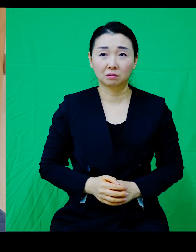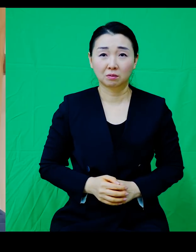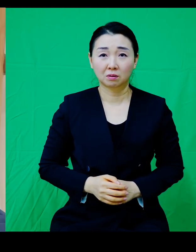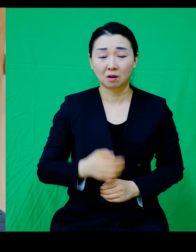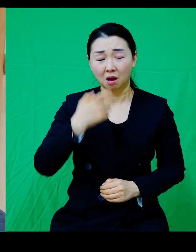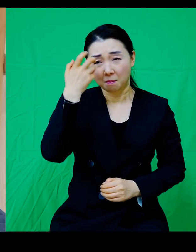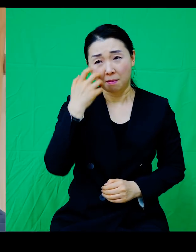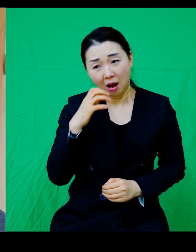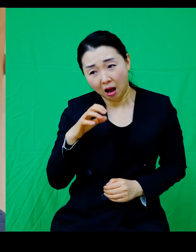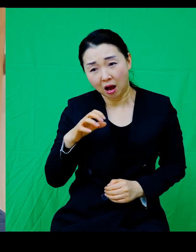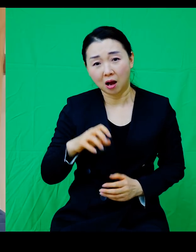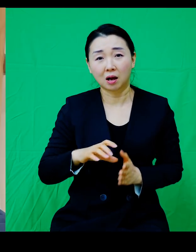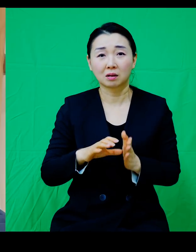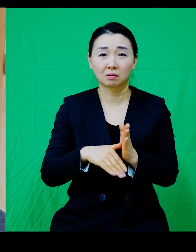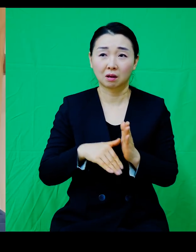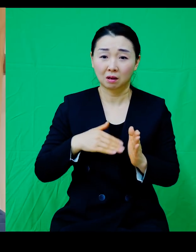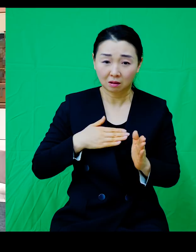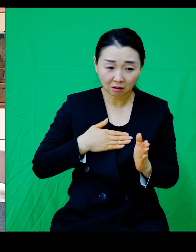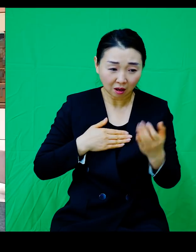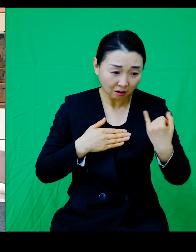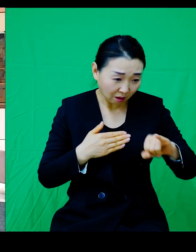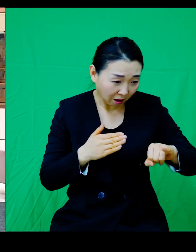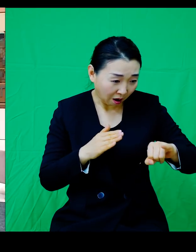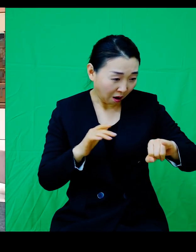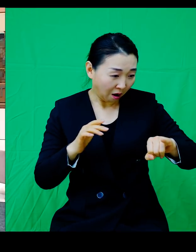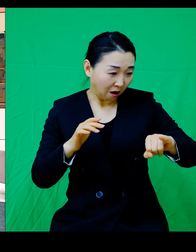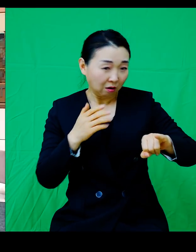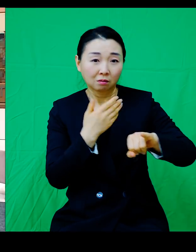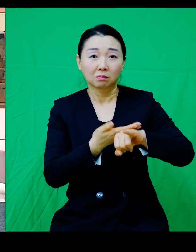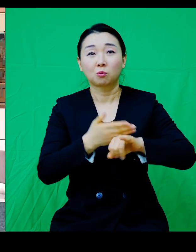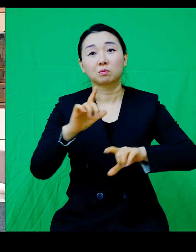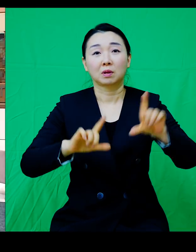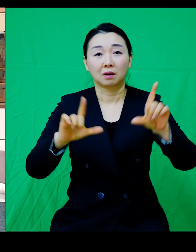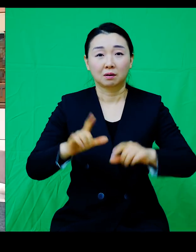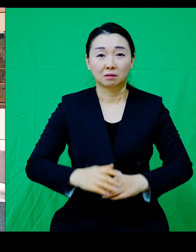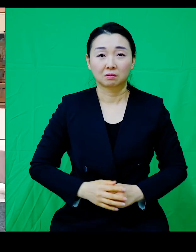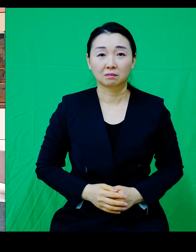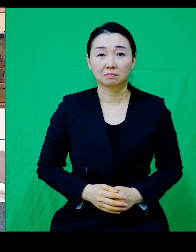하게 되면 정말 이제 내 아이가 안 같고